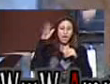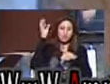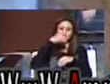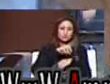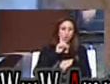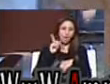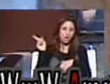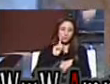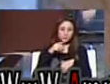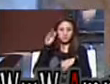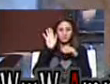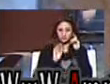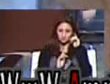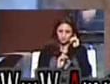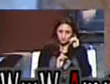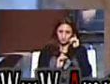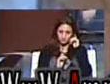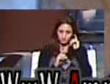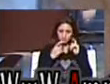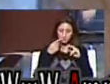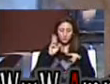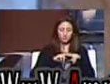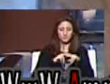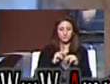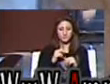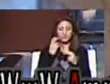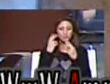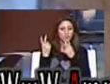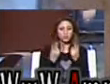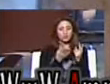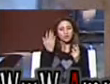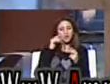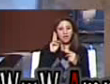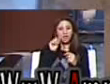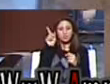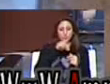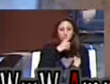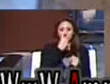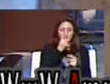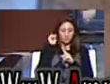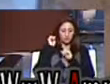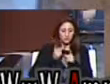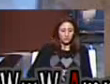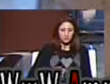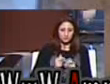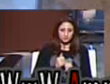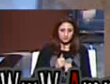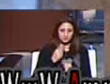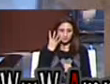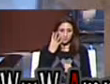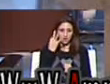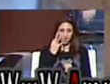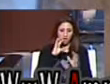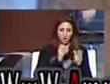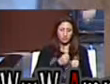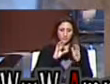عقد مؤتمر صحفي النهارده واكد ان مدينه نجع حمادي شهدت منذ ثوره 25 يناير لحد دلوقتي 34 حالة